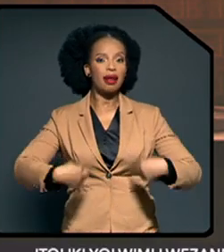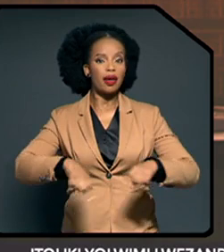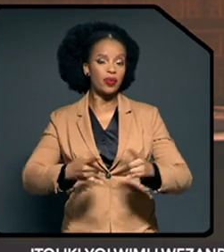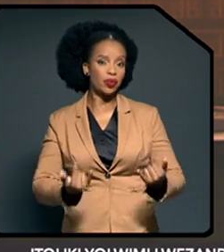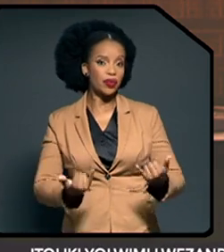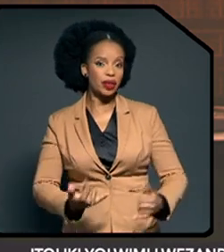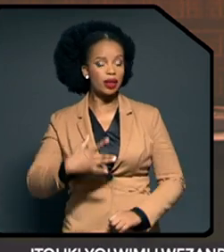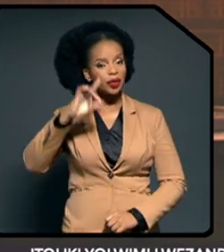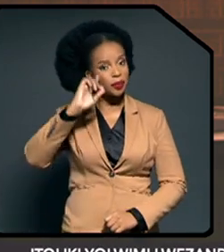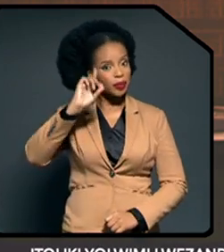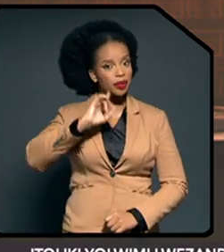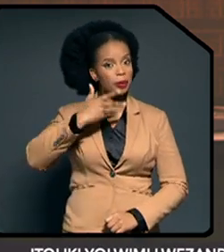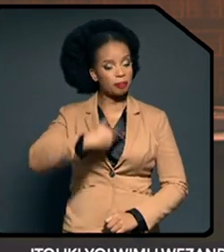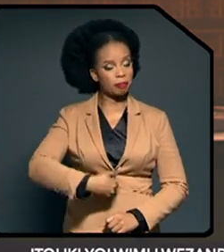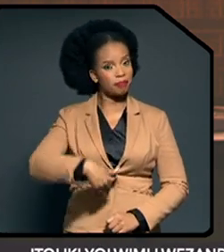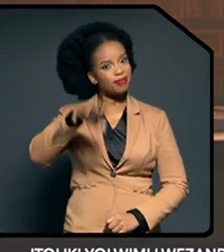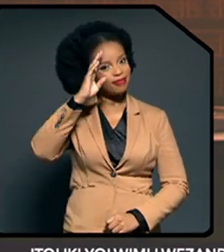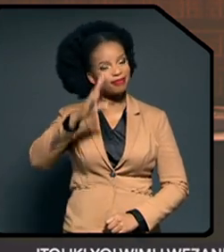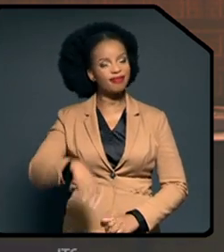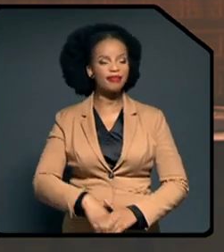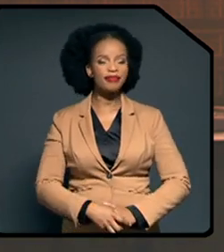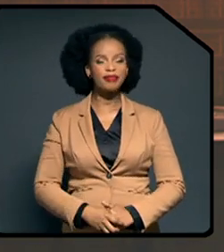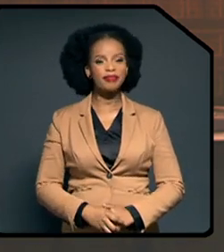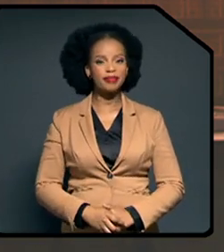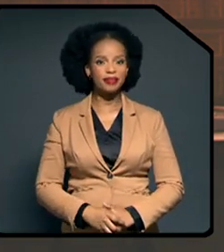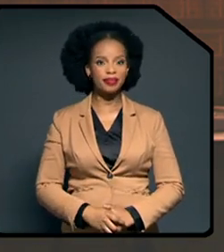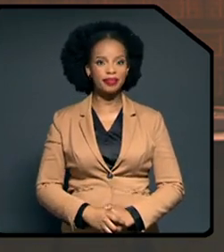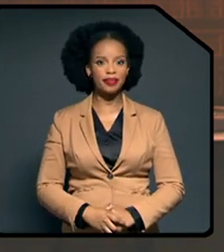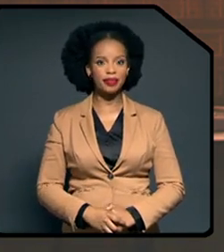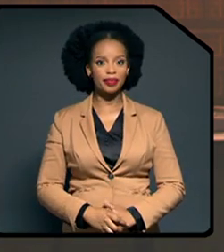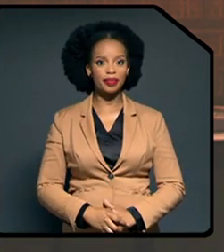lwezandla kuphumza sikhumba otanima wethu.